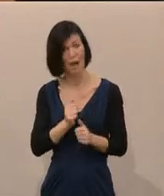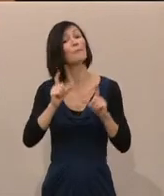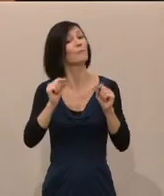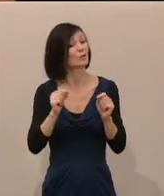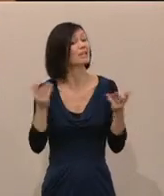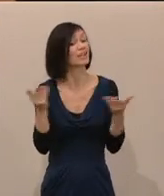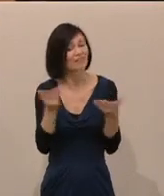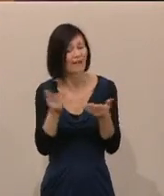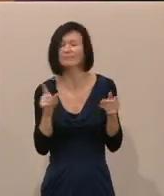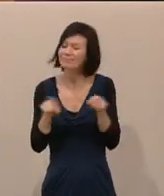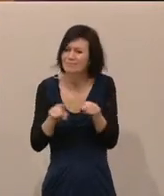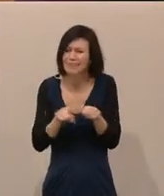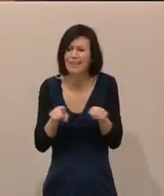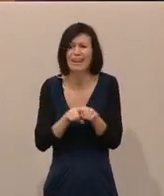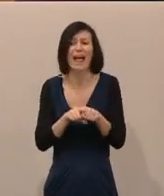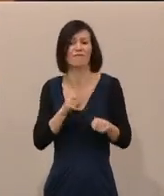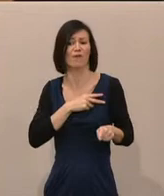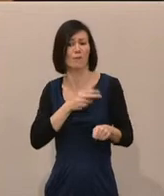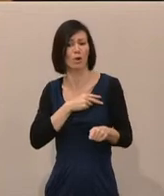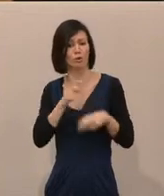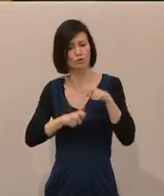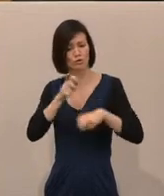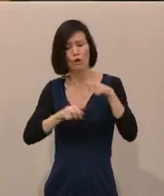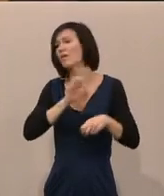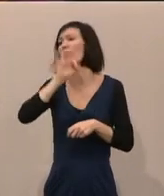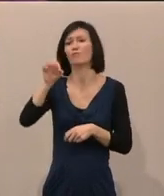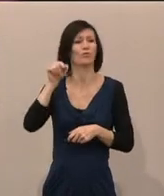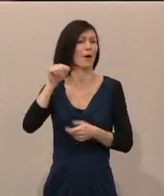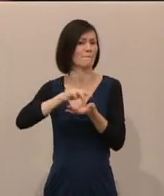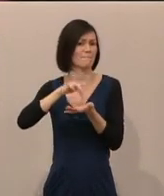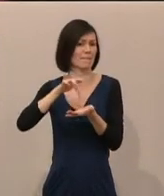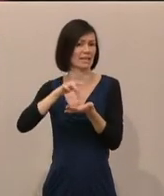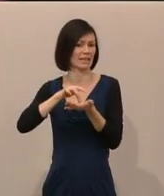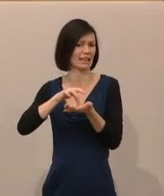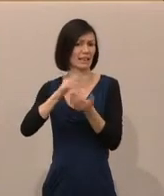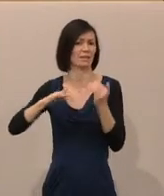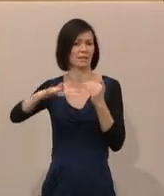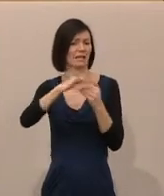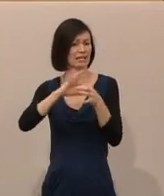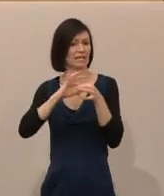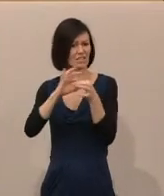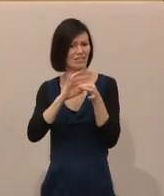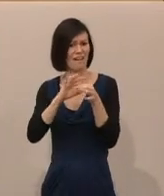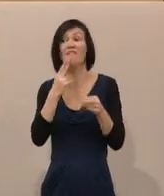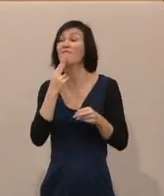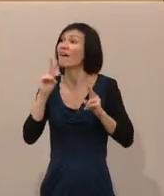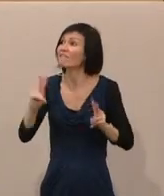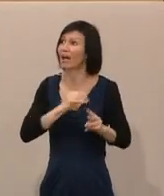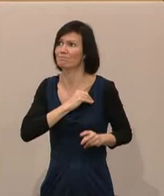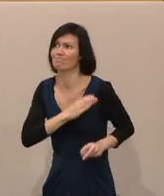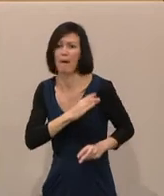einer Vermögensteuer für die Mittelschicht. Und angesichts der Tatsache, dass die wirklich Reichen in diesem Lande,